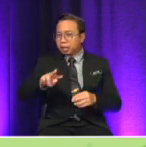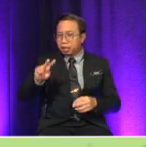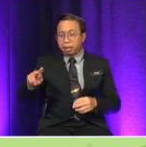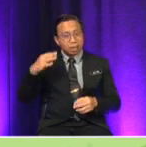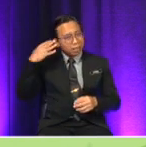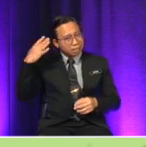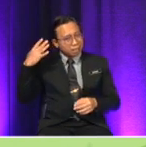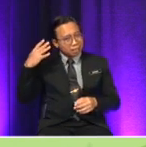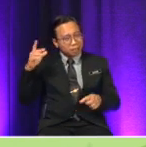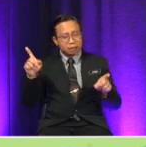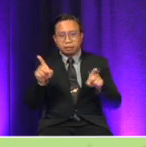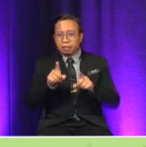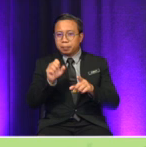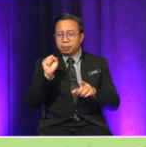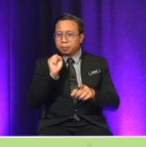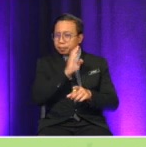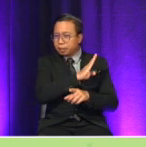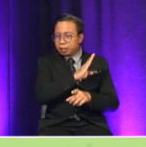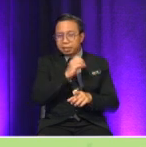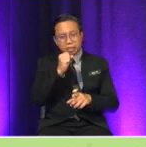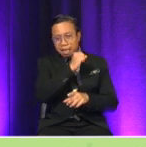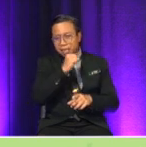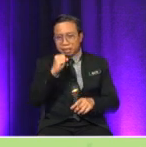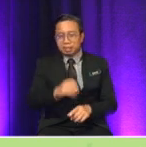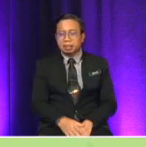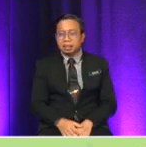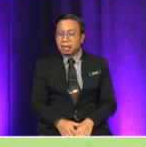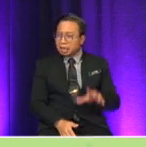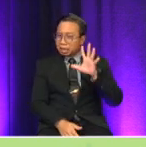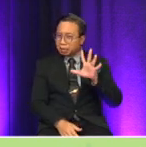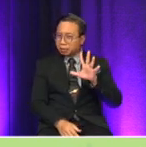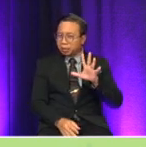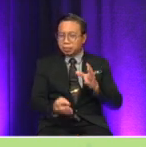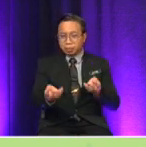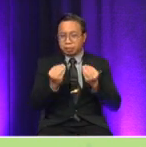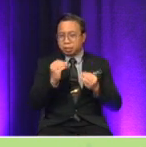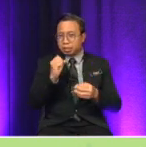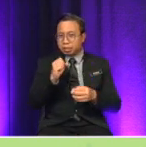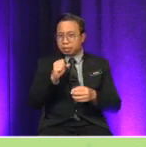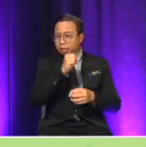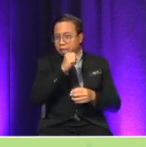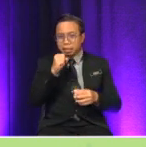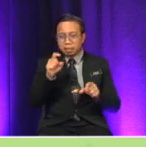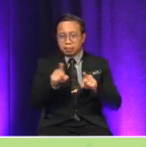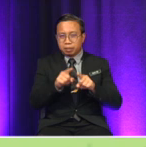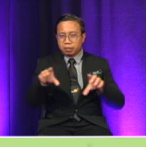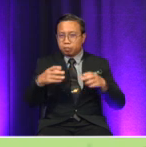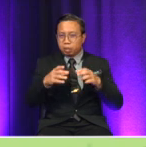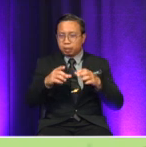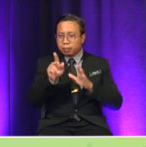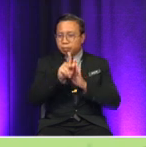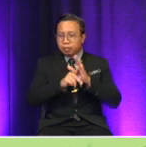sambil menyanyi lagu tersebut. Yang kelima, meminta kanak-kanak menyanyikan lagu tersebut sambil membuat pergerakan